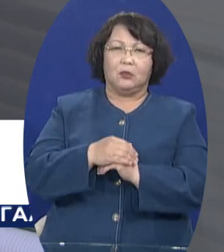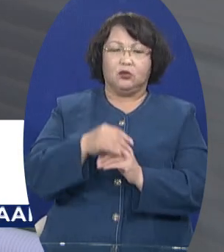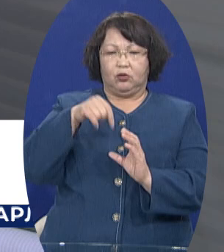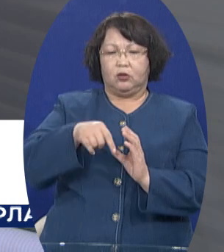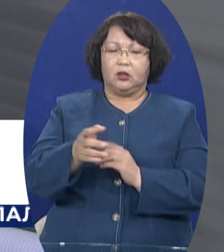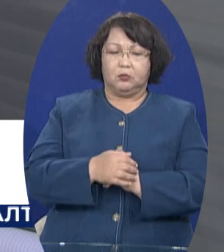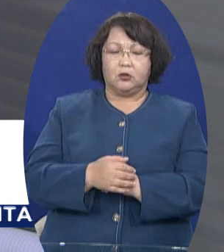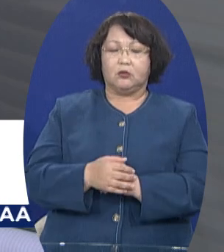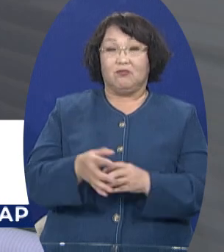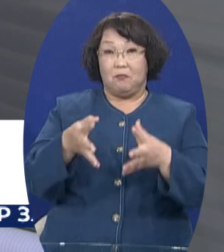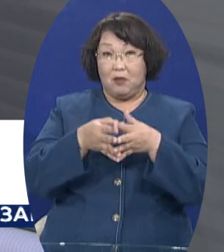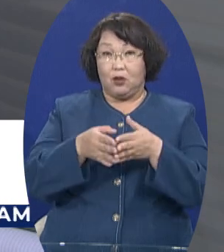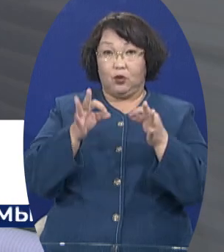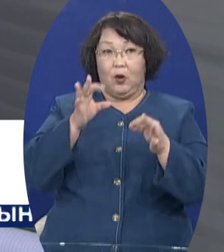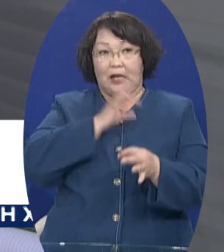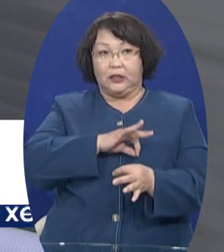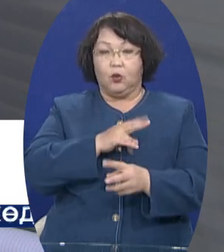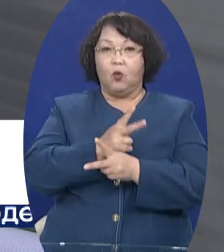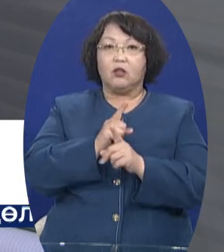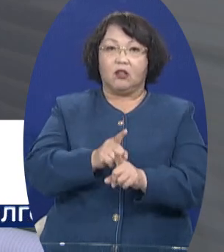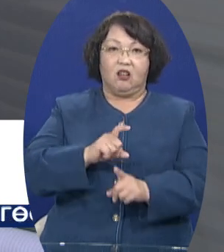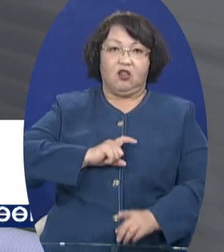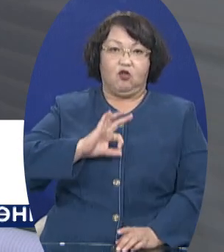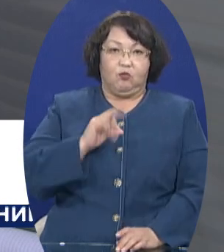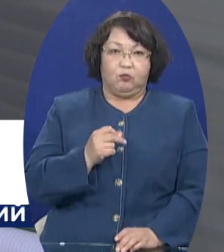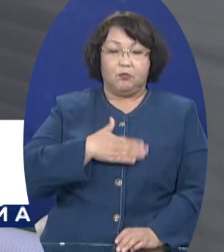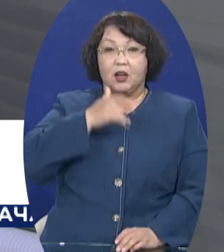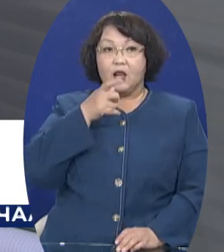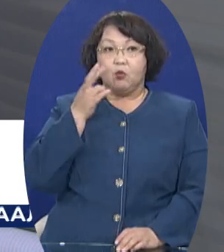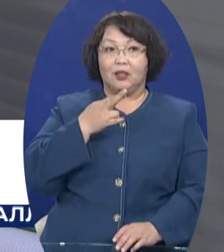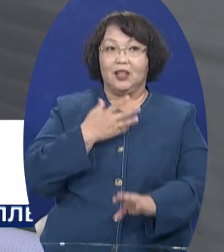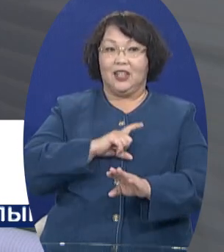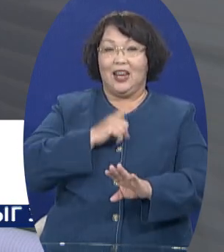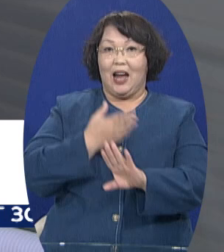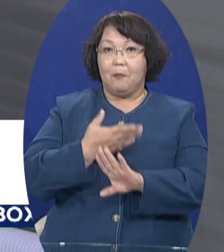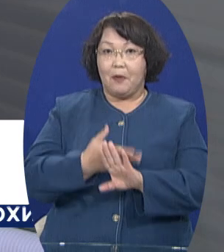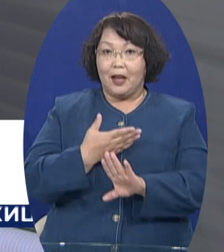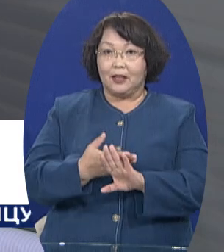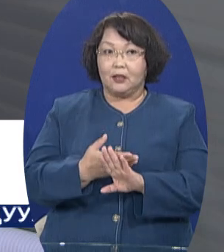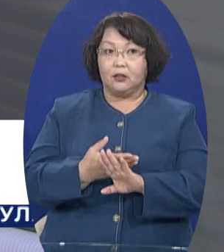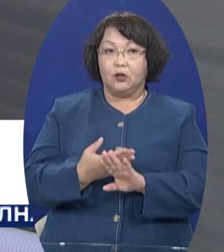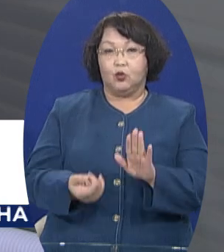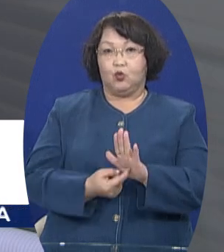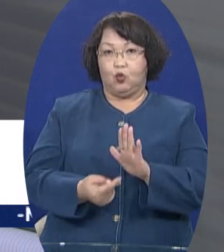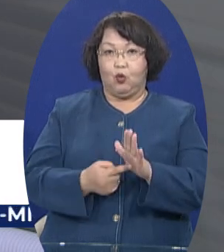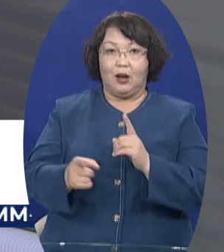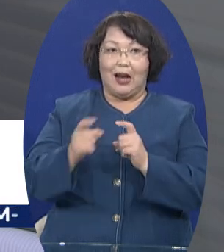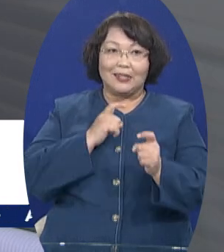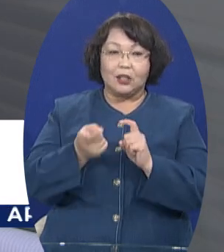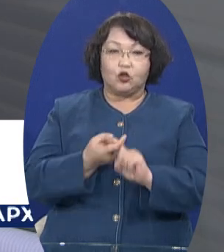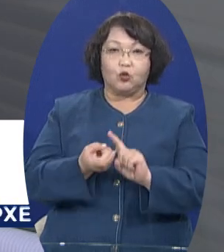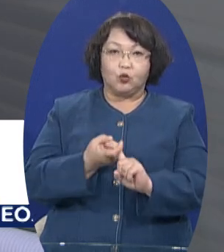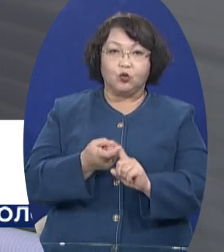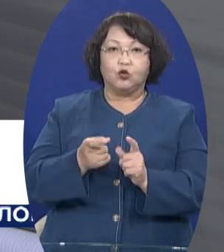тухай хуулийг бол зайлшгүй оруулах нь бол өмчлөх эрх болоод эрүүл мэндийн эрхийг хамгаалах маш суур харилцааг зохицуулж байгаа чухал